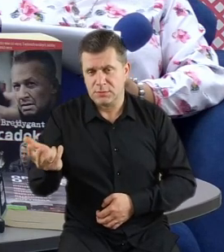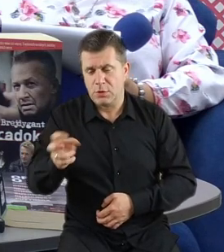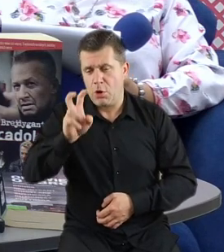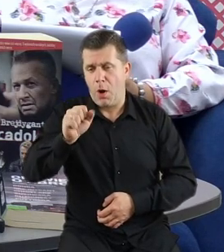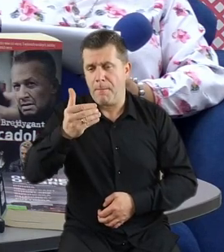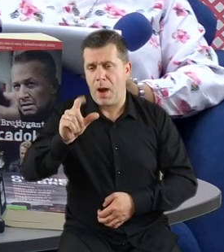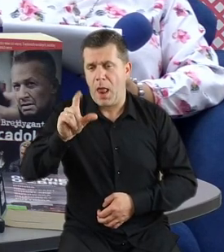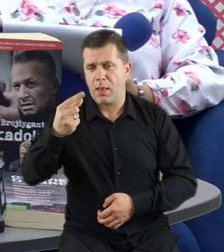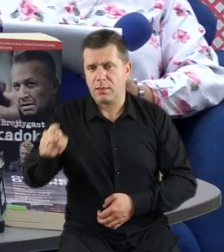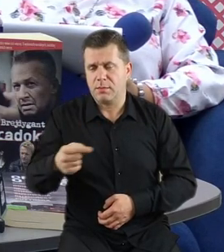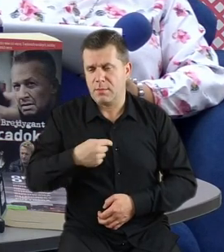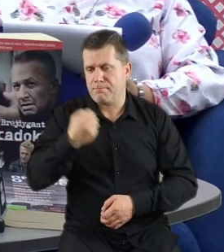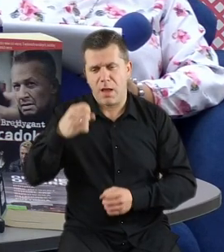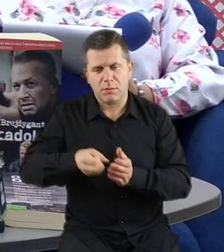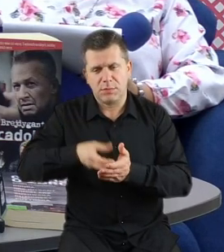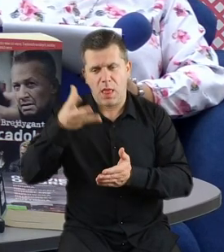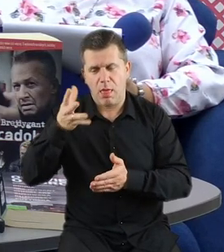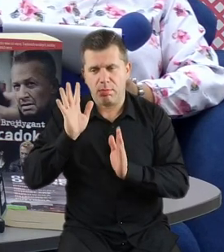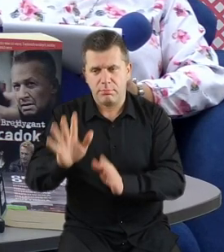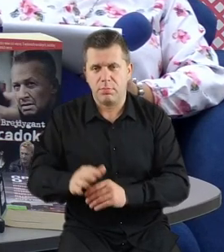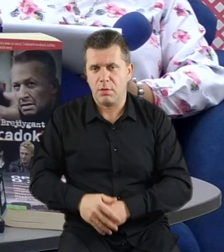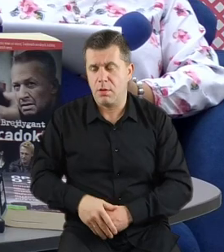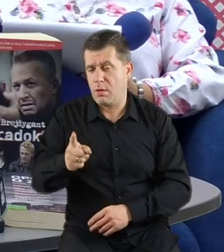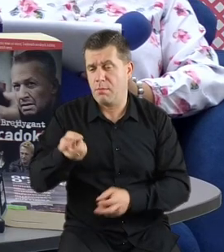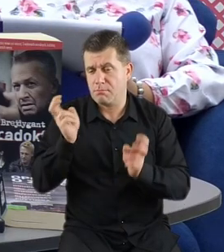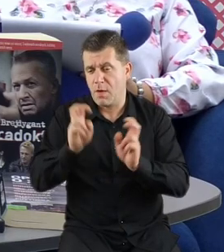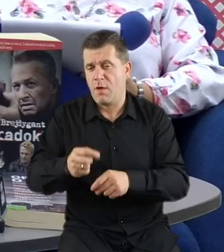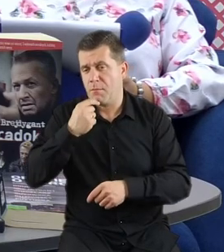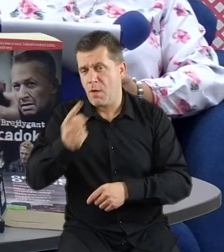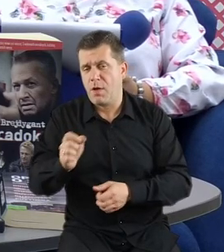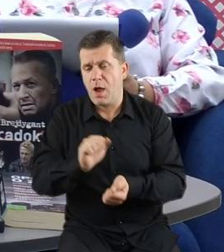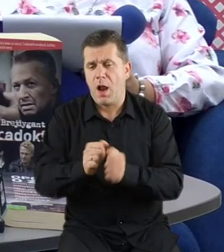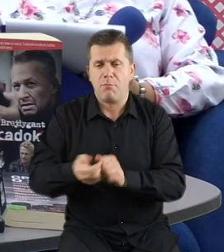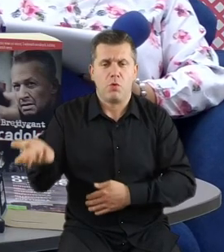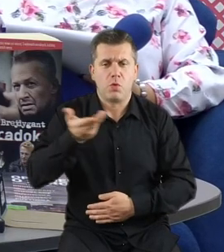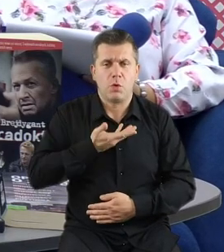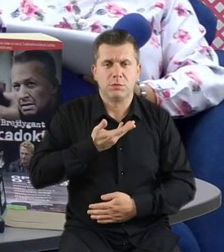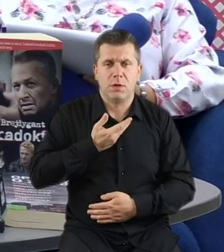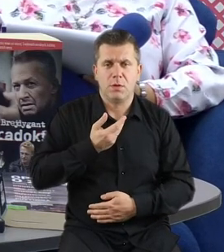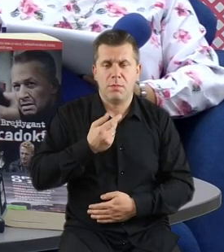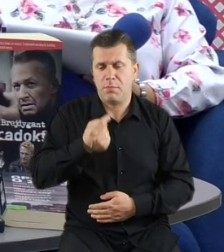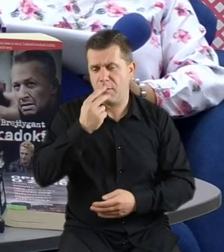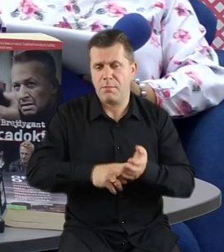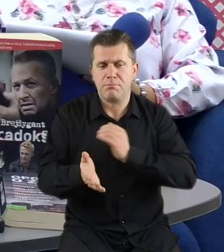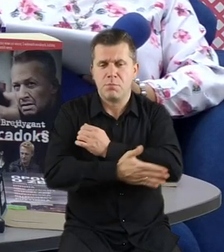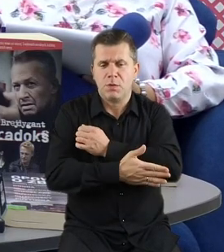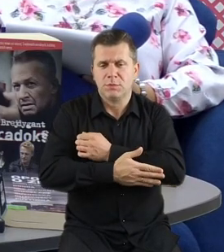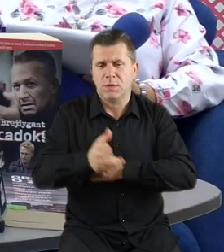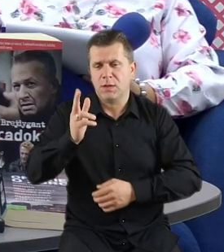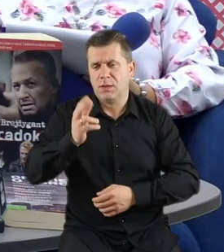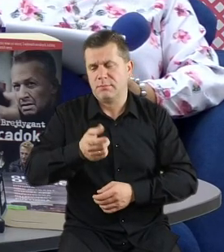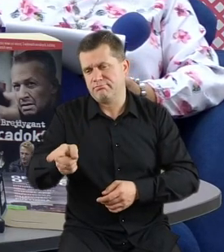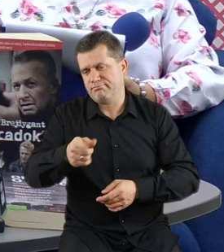Homeland, który bardzo cenię i by mi ktoś powiedział, że powstała powieść, albo dostałem nawet powieść na podstawie